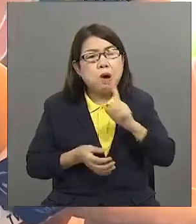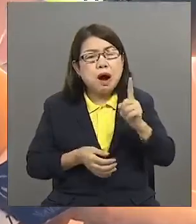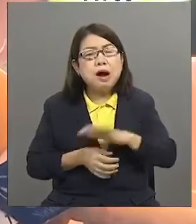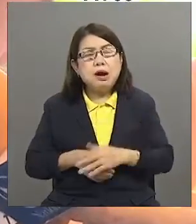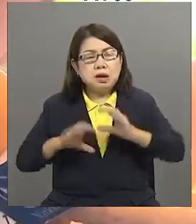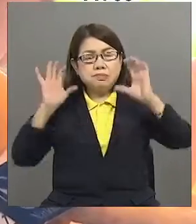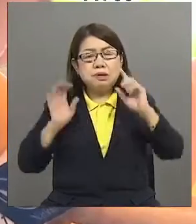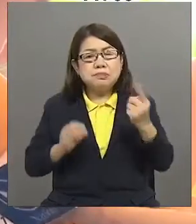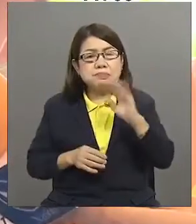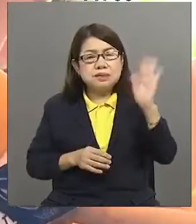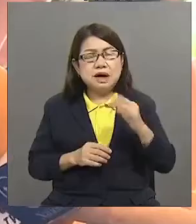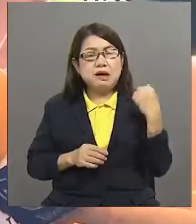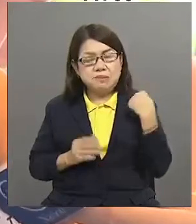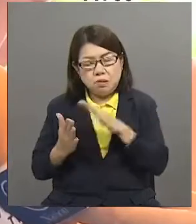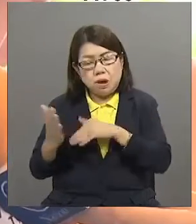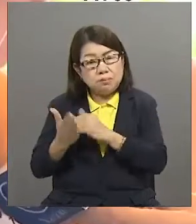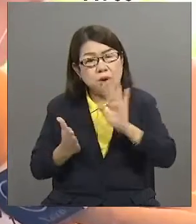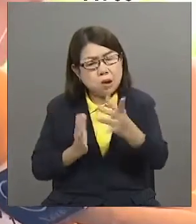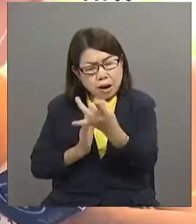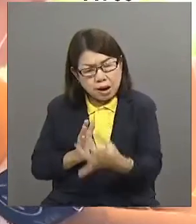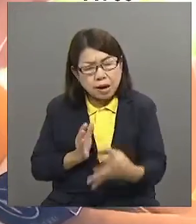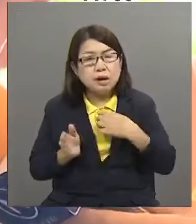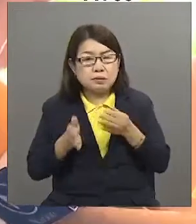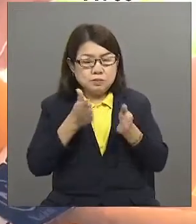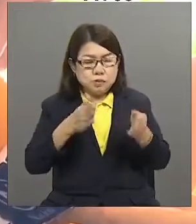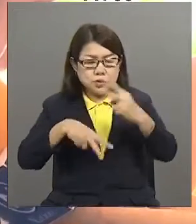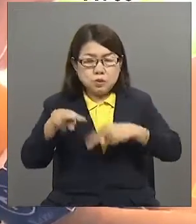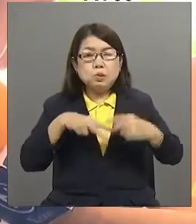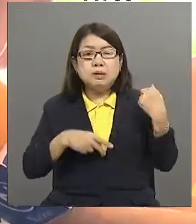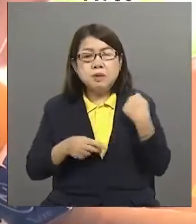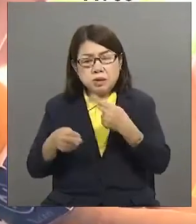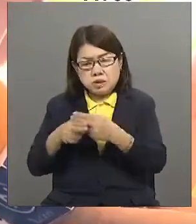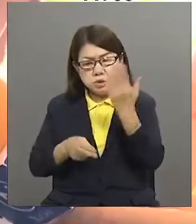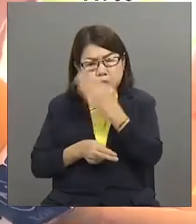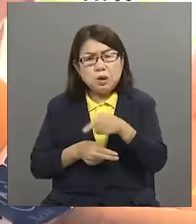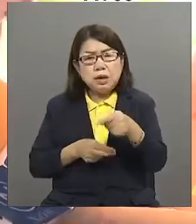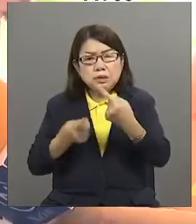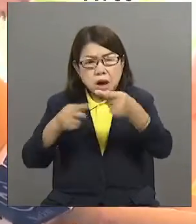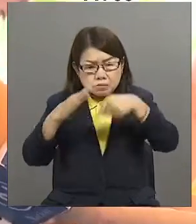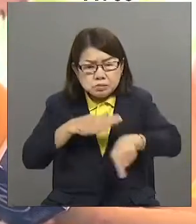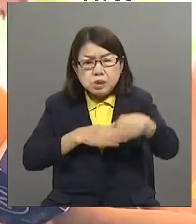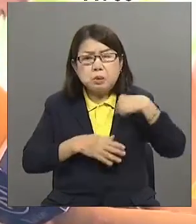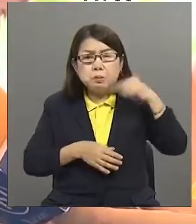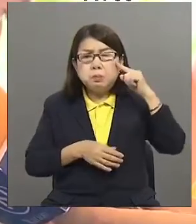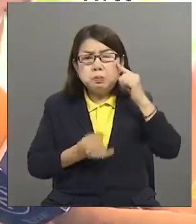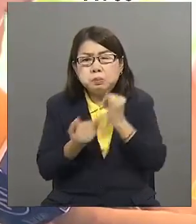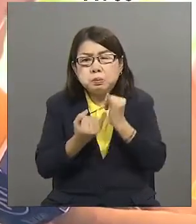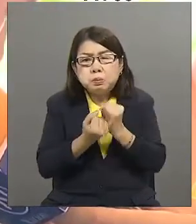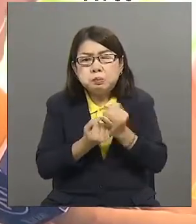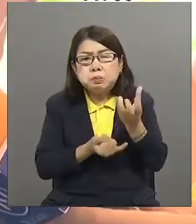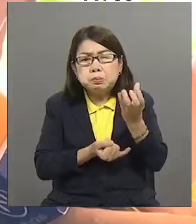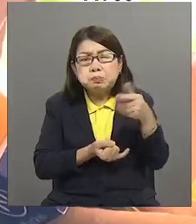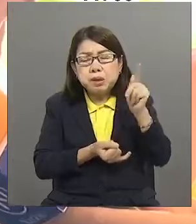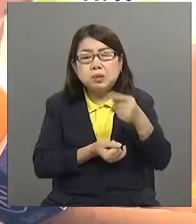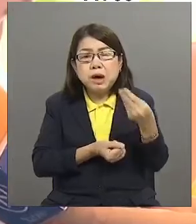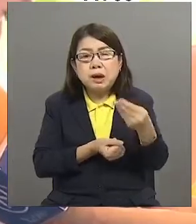หลายๆเรื่องที่ท่านนำเสนอเราก็จำเป็นต้องตรวจสอบคือหลายเรื่องเนี่ยนโยบายชื่อมันสวยหรูแต่ไส้ในเนี่ยบางทีมันเอื้อผลประโยชน์กับกลุ่มทุน